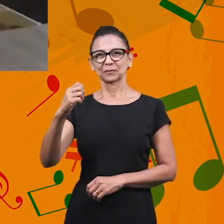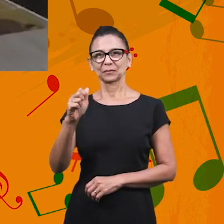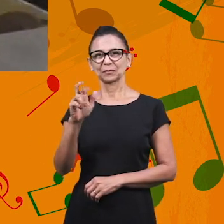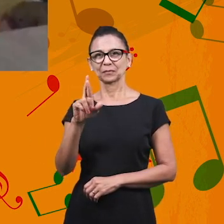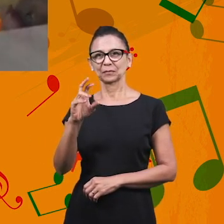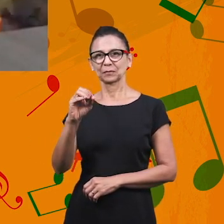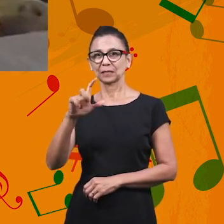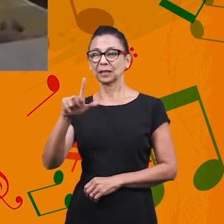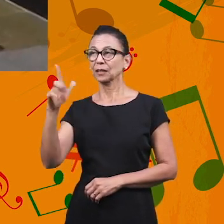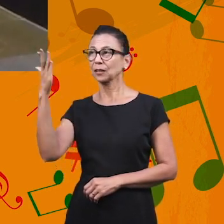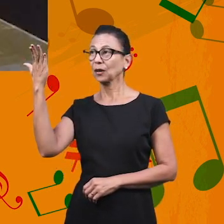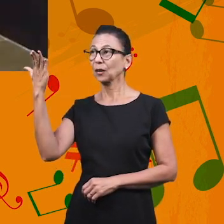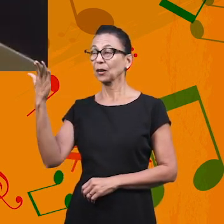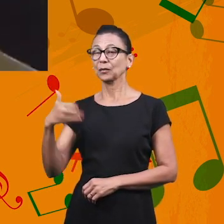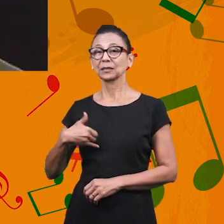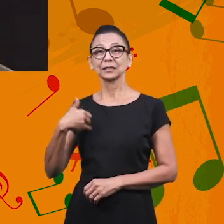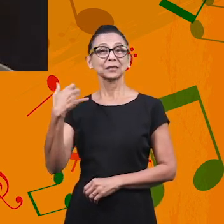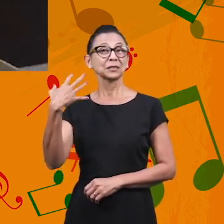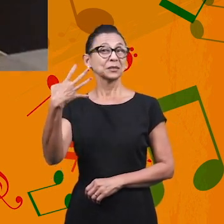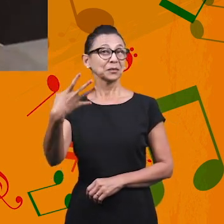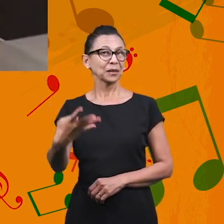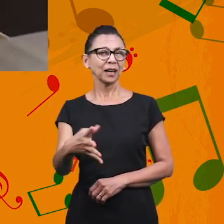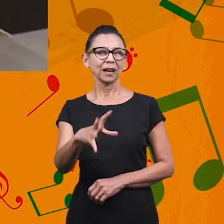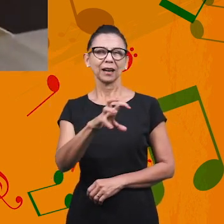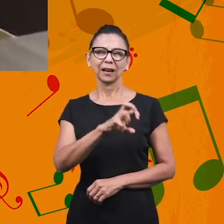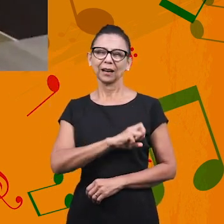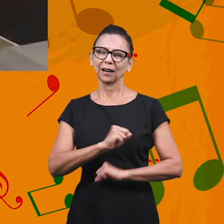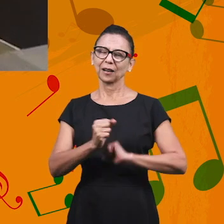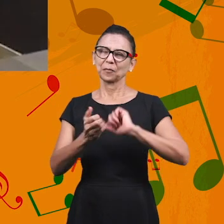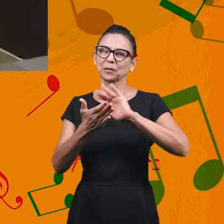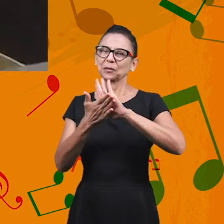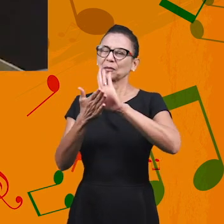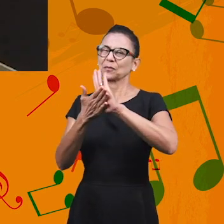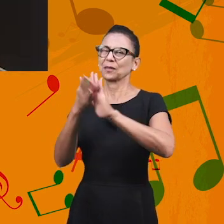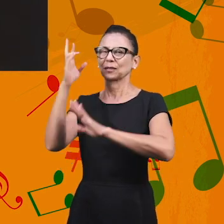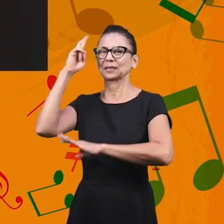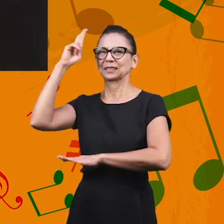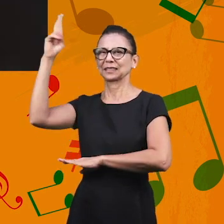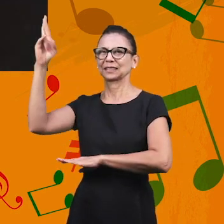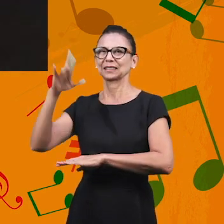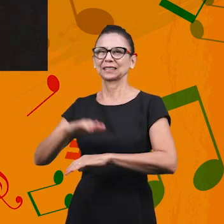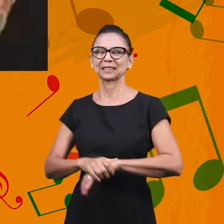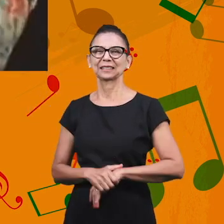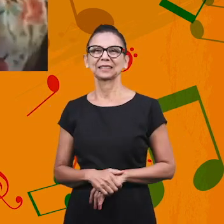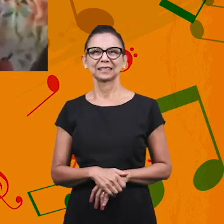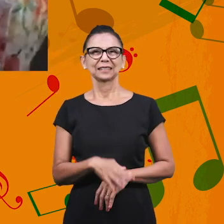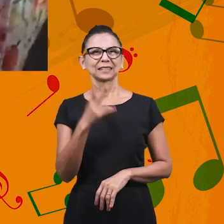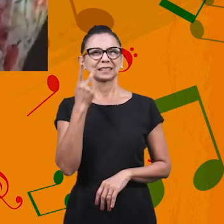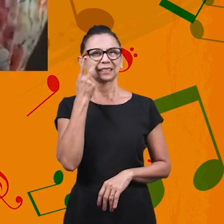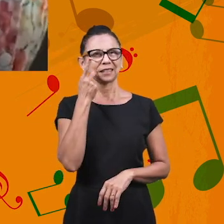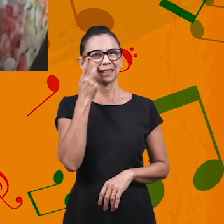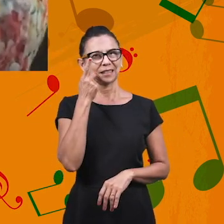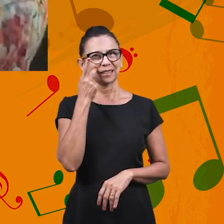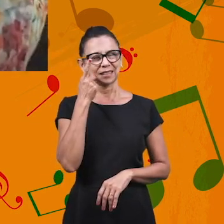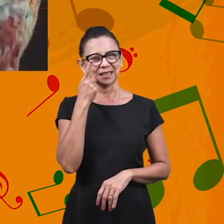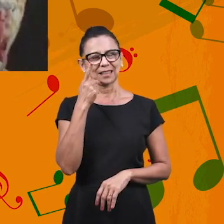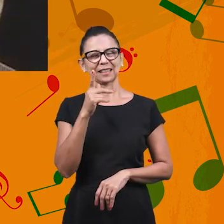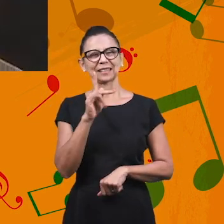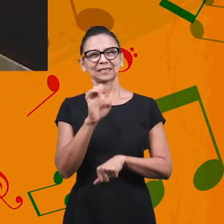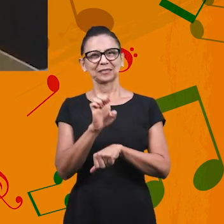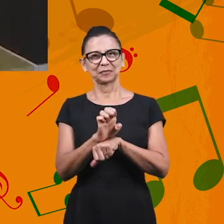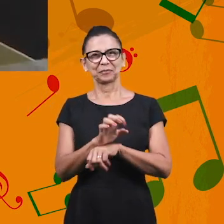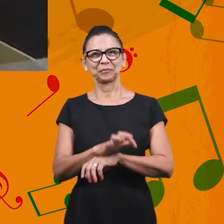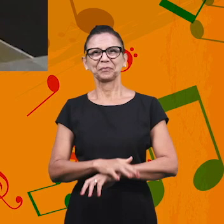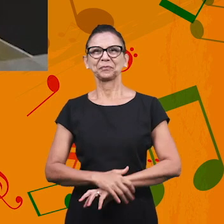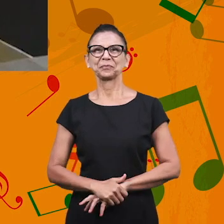Это малышка Карол, ей 4 годика. Она любит прославлять Господа, она из города Форталеза, штат